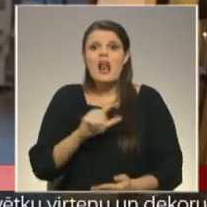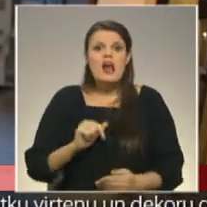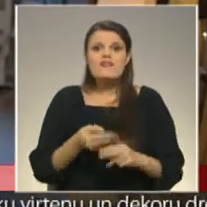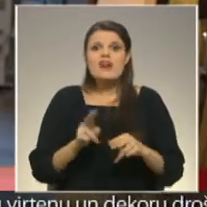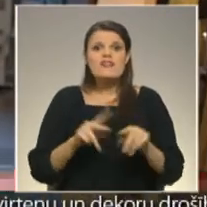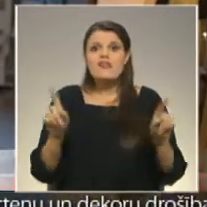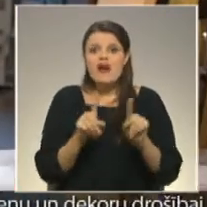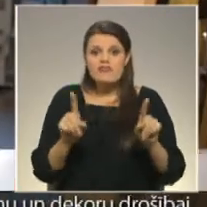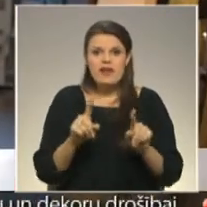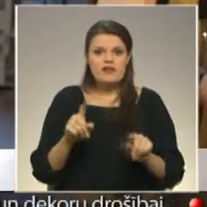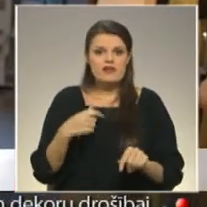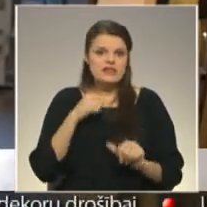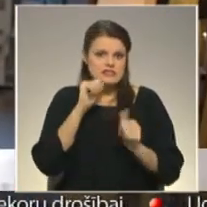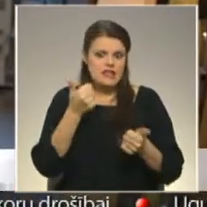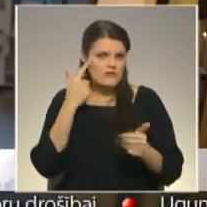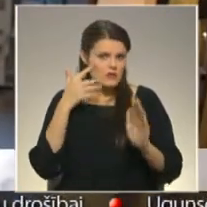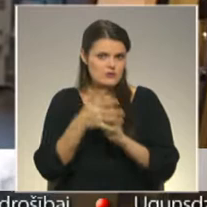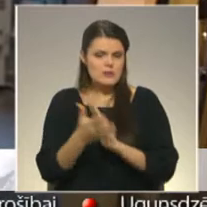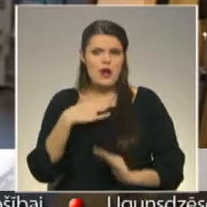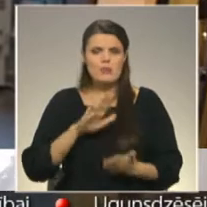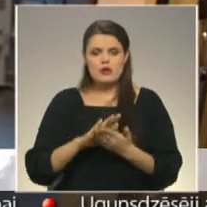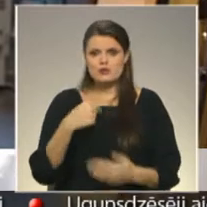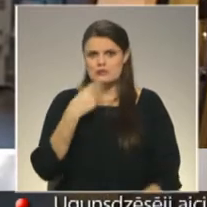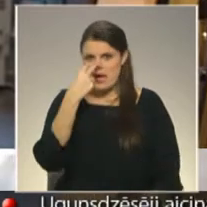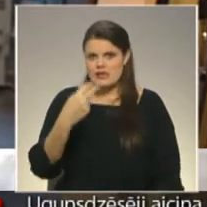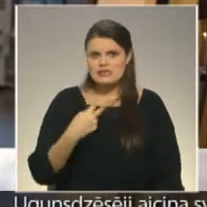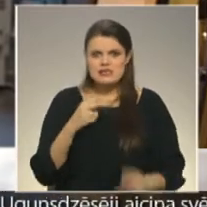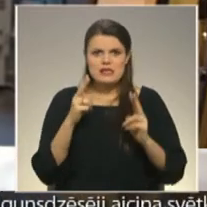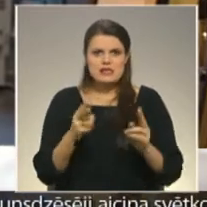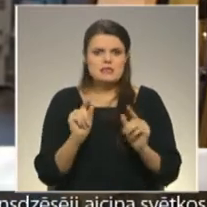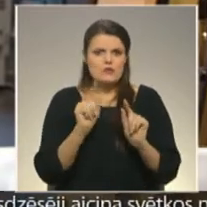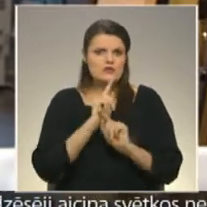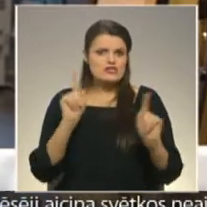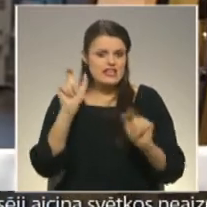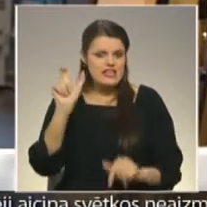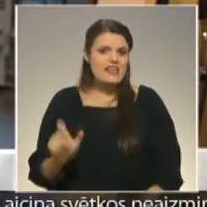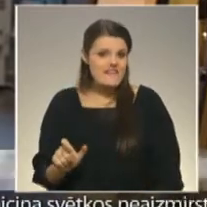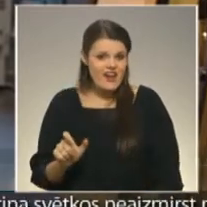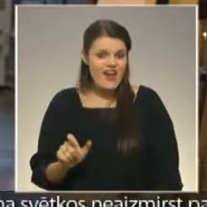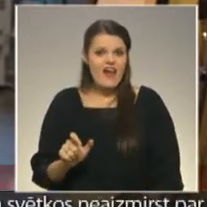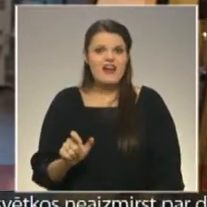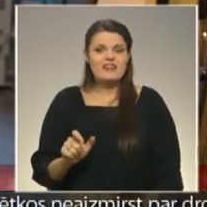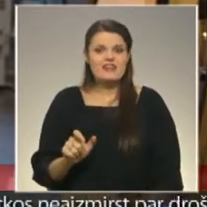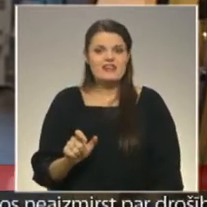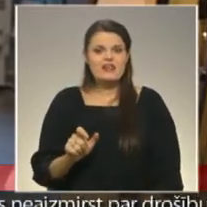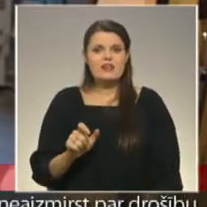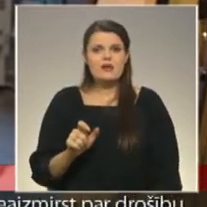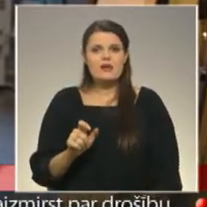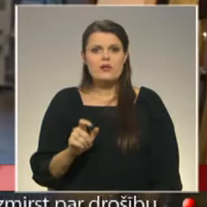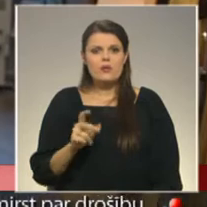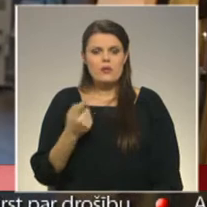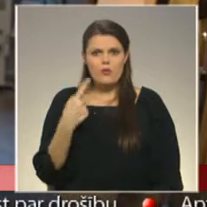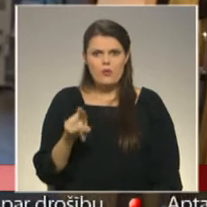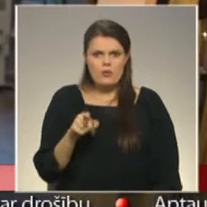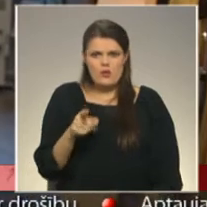ir? Un es nevaru saprast, kāpēc uz mani skatās kā uz tādu drusku dīvainīti. Ja? Tādu purvu dīvainīti, ko